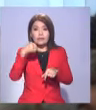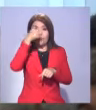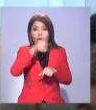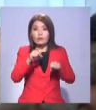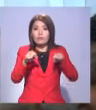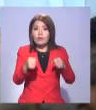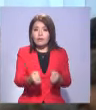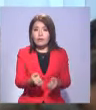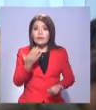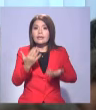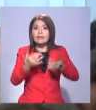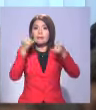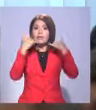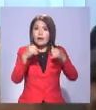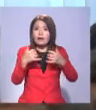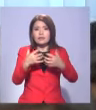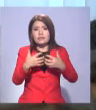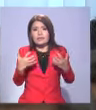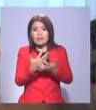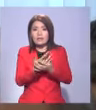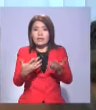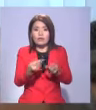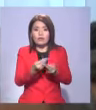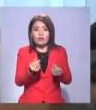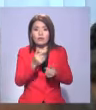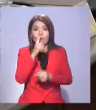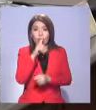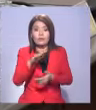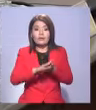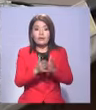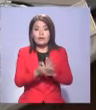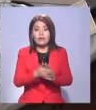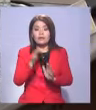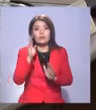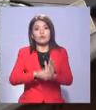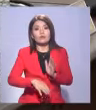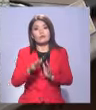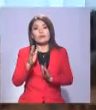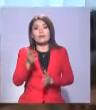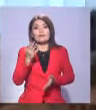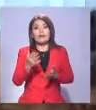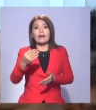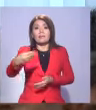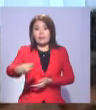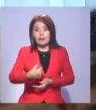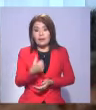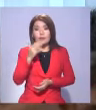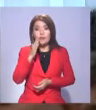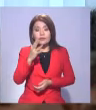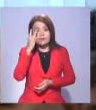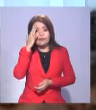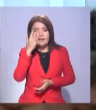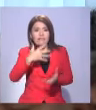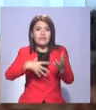мал қырылатын болса, ауылдың адамдардың жан айқайы сонда ғана естіледі. Біз компенсация береді деп